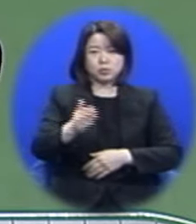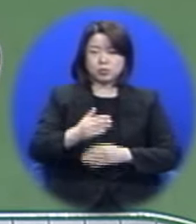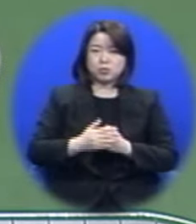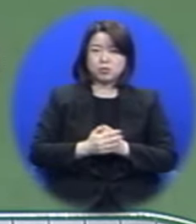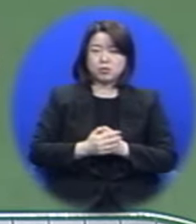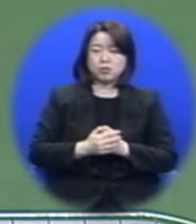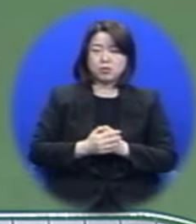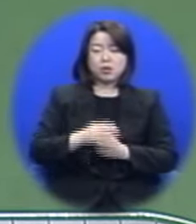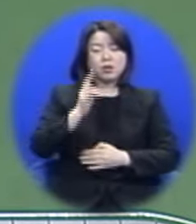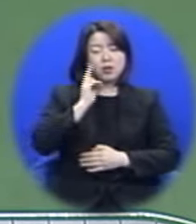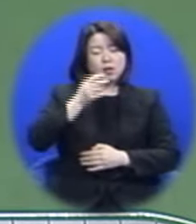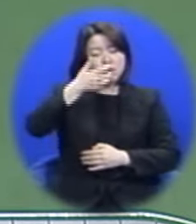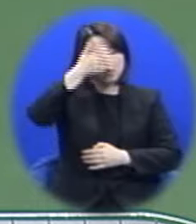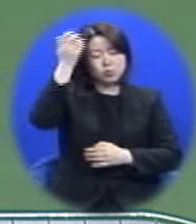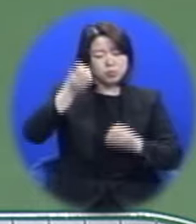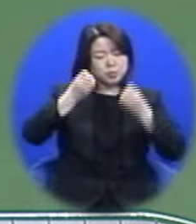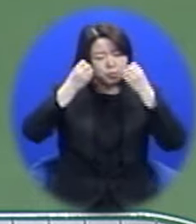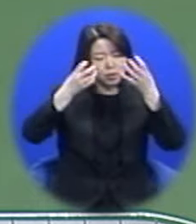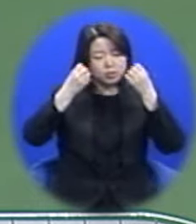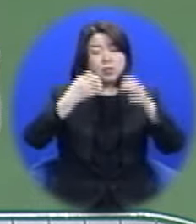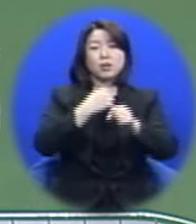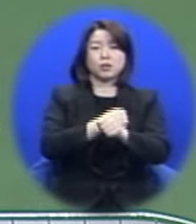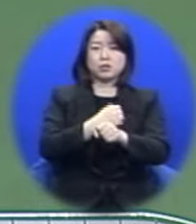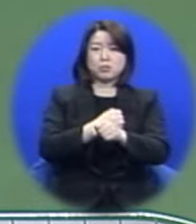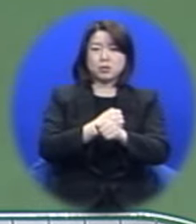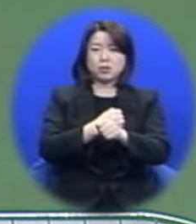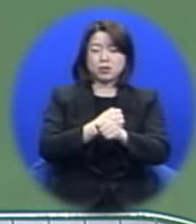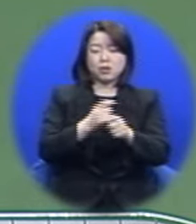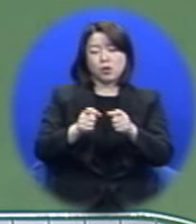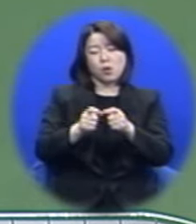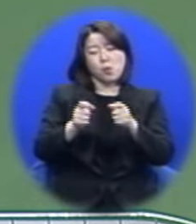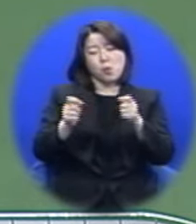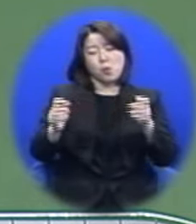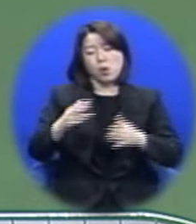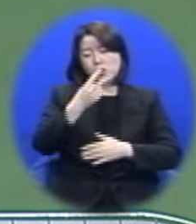너무 꿈이 생생해서 한동안